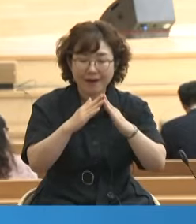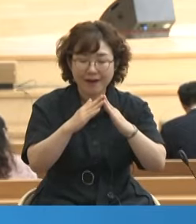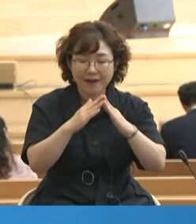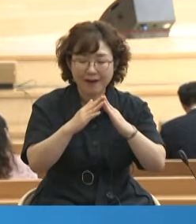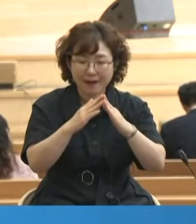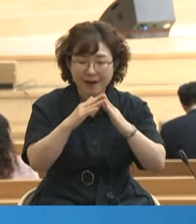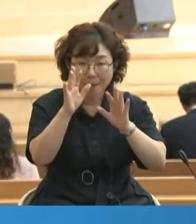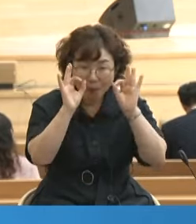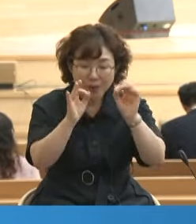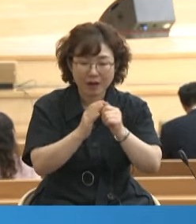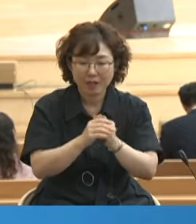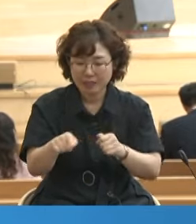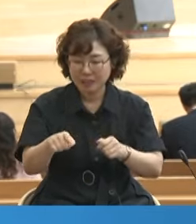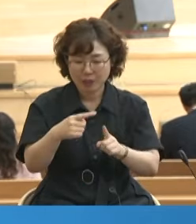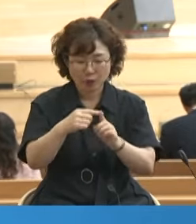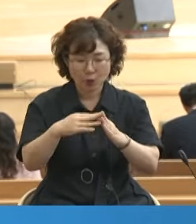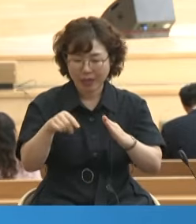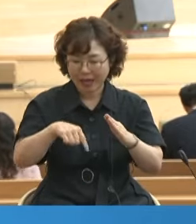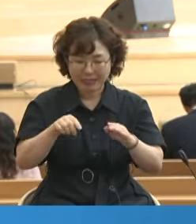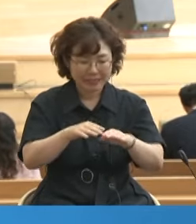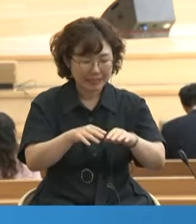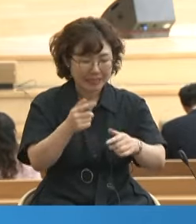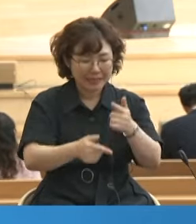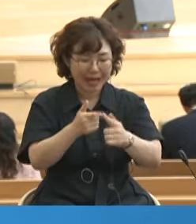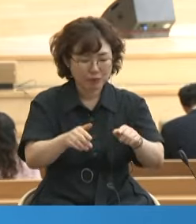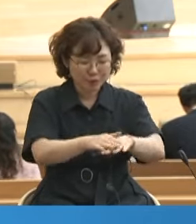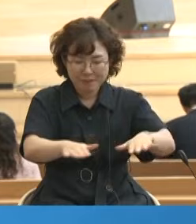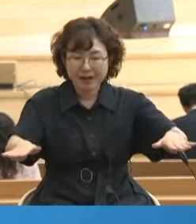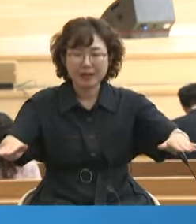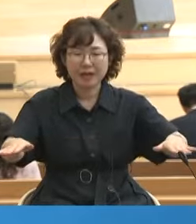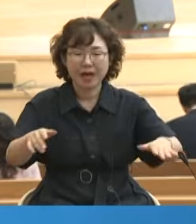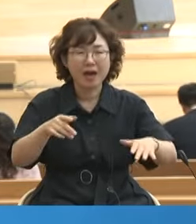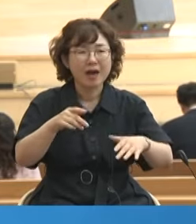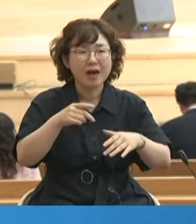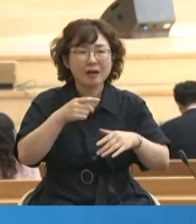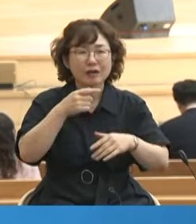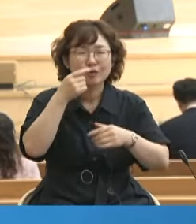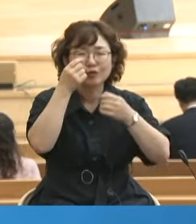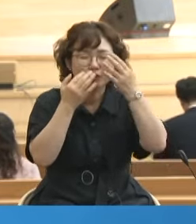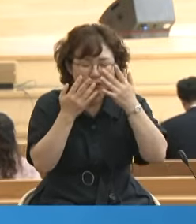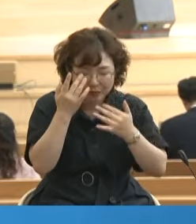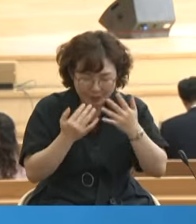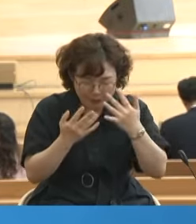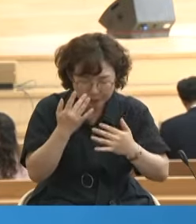이 교회 마룻바닥에 눈물이 마를 겨를이 없었어요.